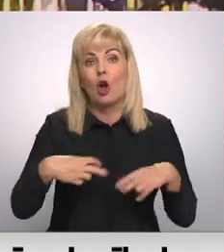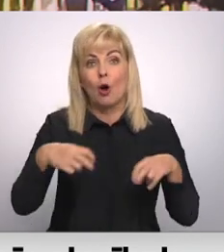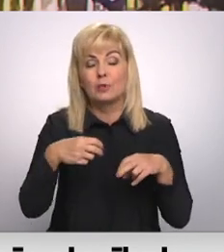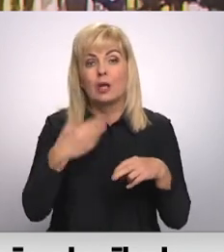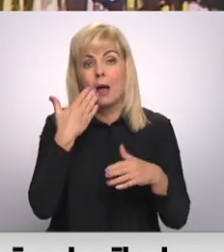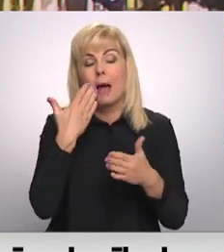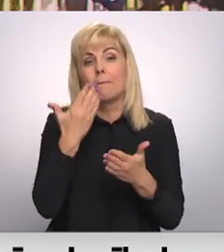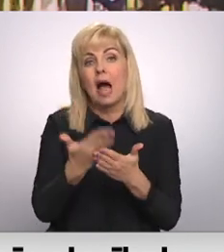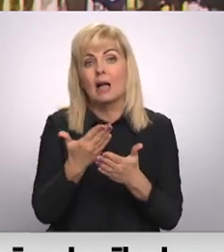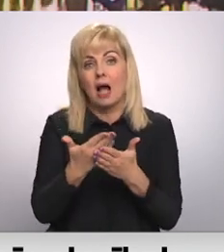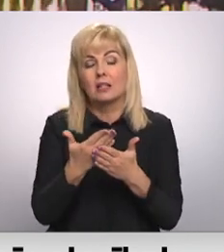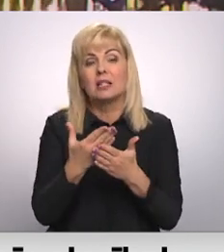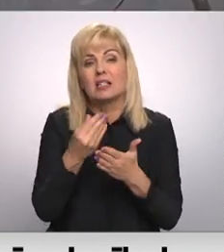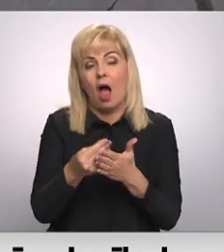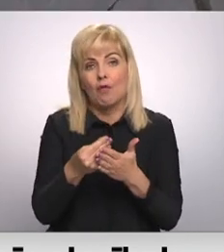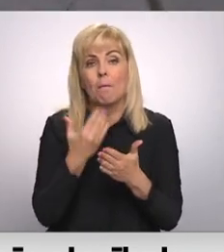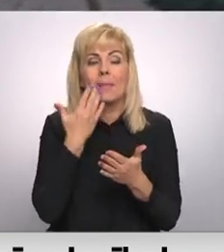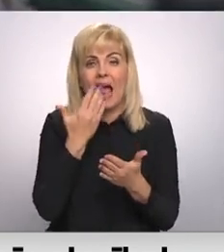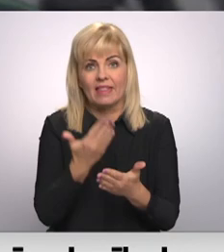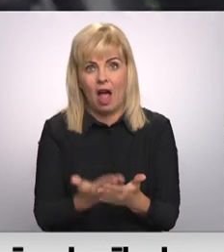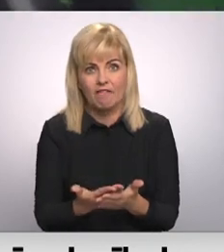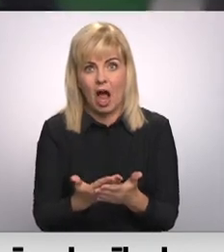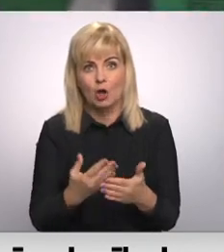prezentēs savu piedāvājumu.